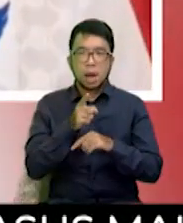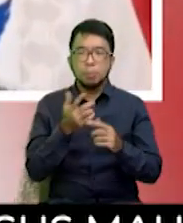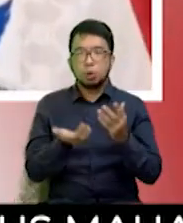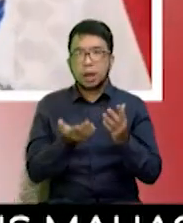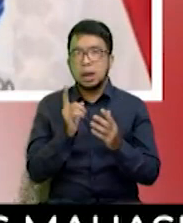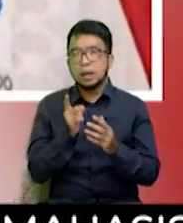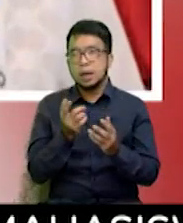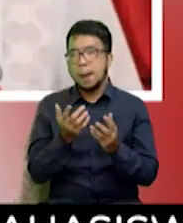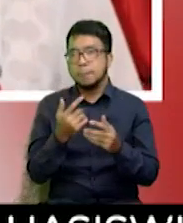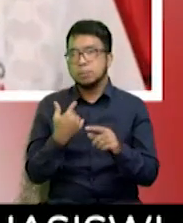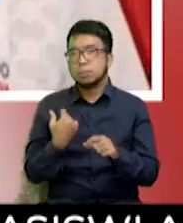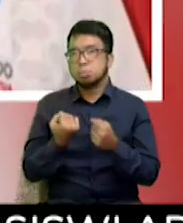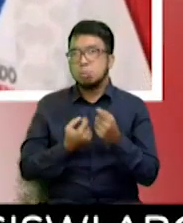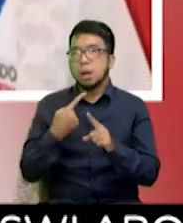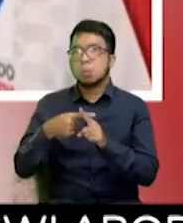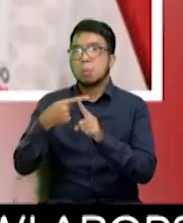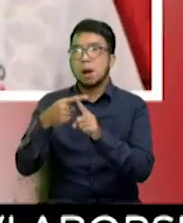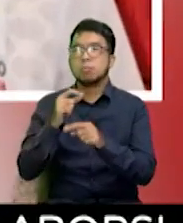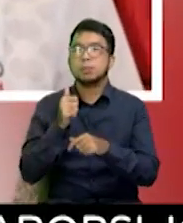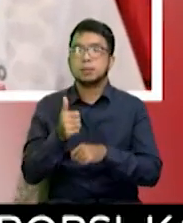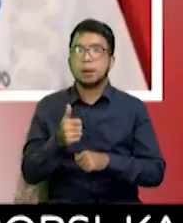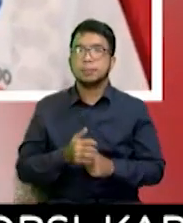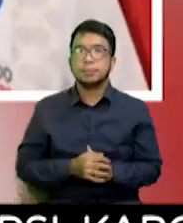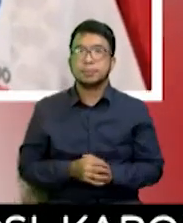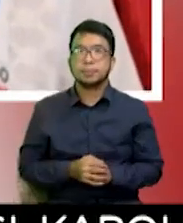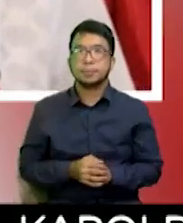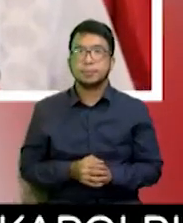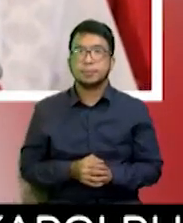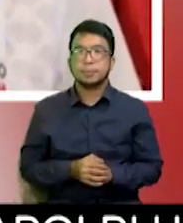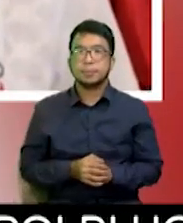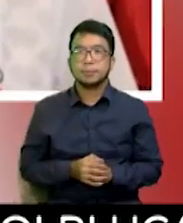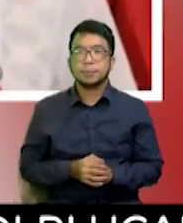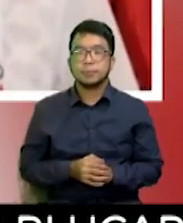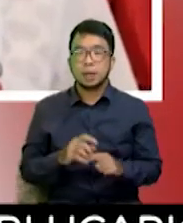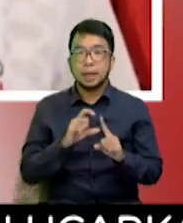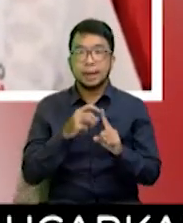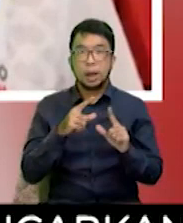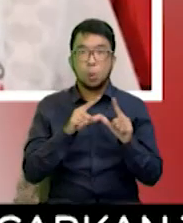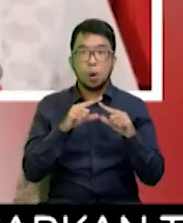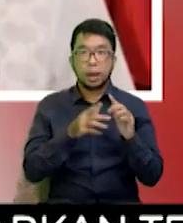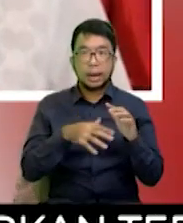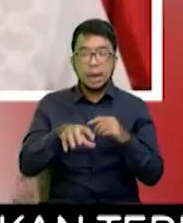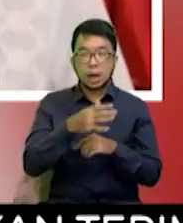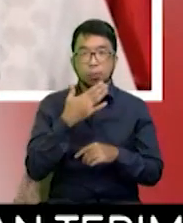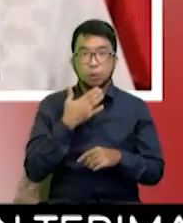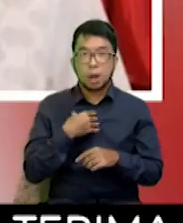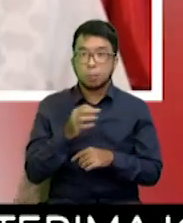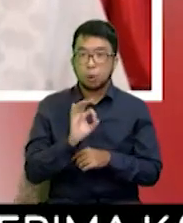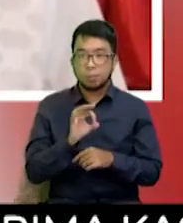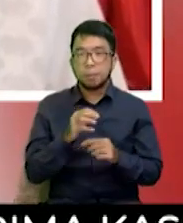bertambah. Sedangkan yang belum memiliki dewan daerah, itu akan kita